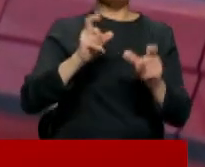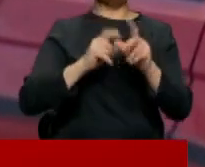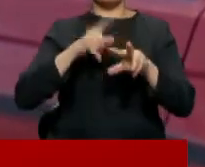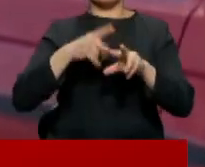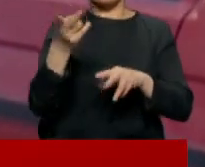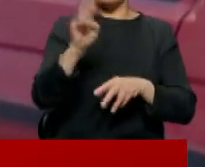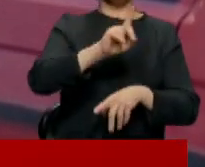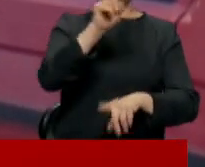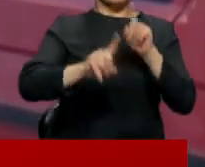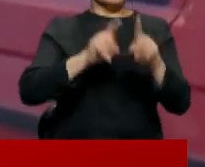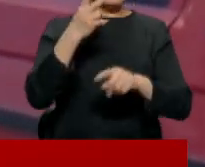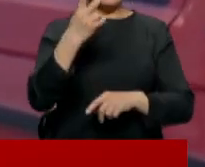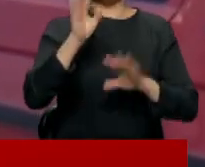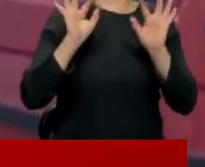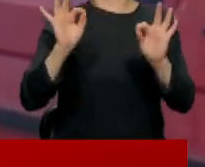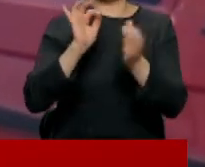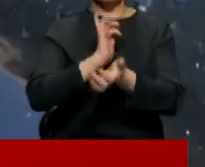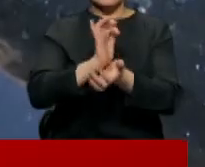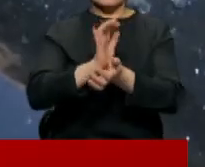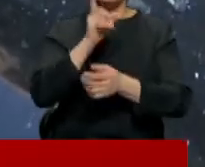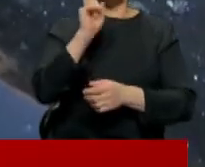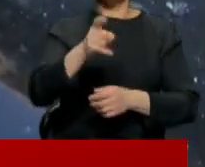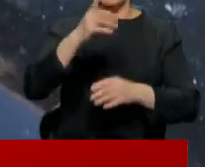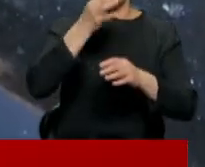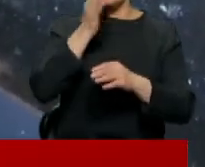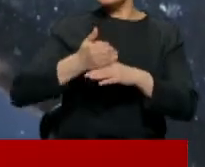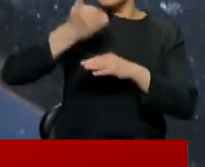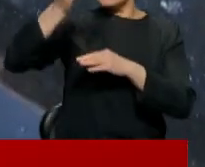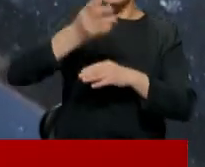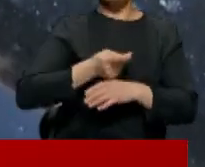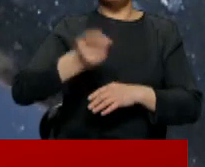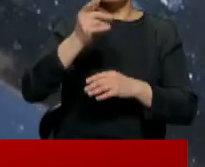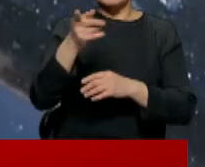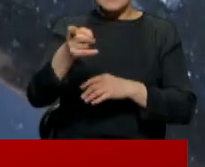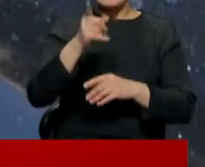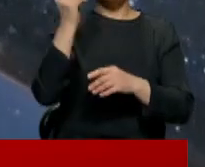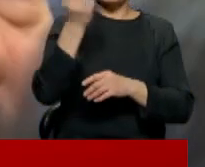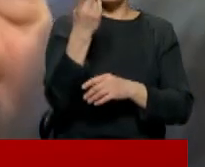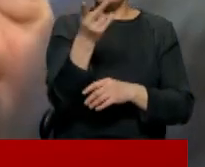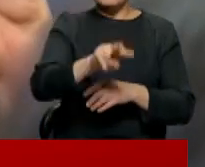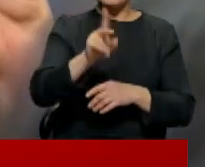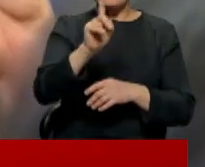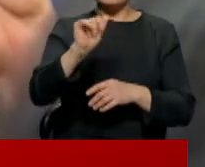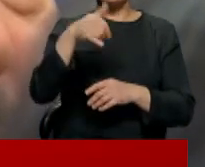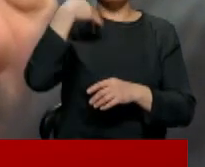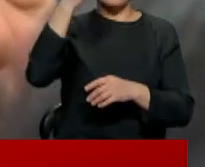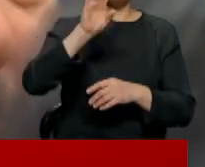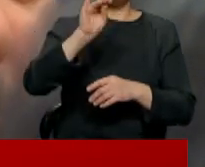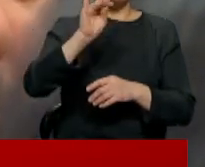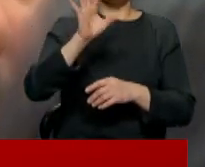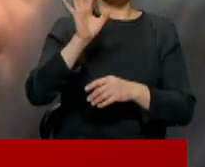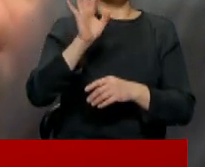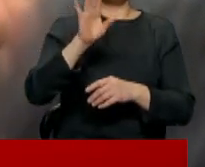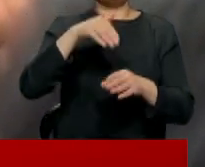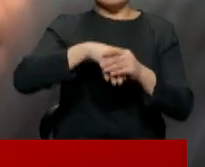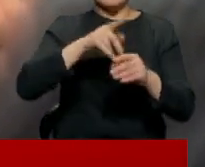Ateş suikasti soruşturmasında iki kritik tutuklama, tetikçi Ankara dışına kaçırdığı iddia edilen, cinayetten bir gün sonra MHP milletvekili Olcay